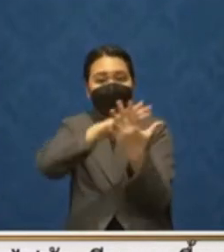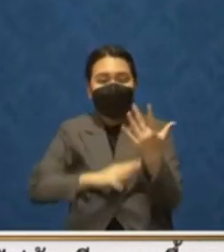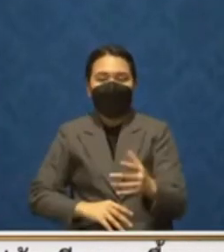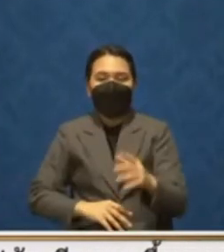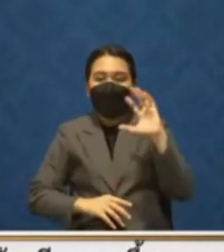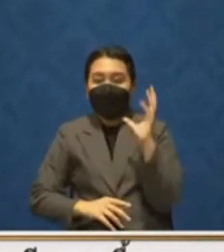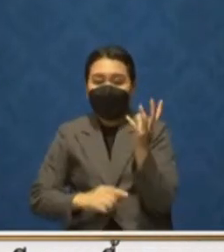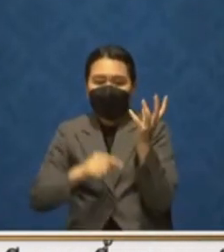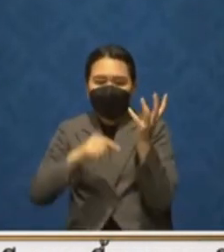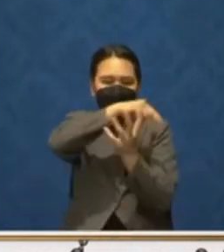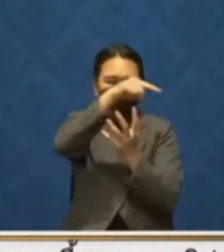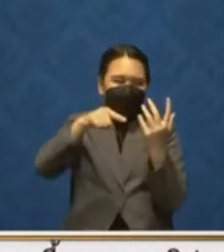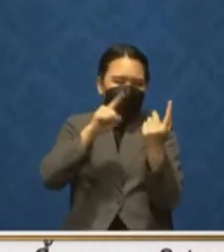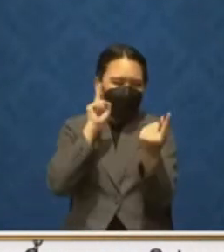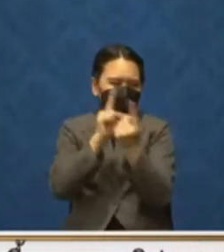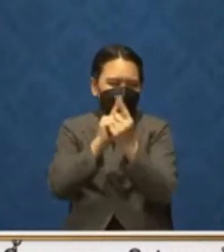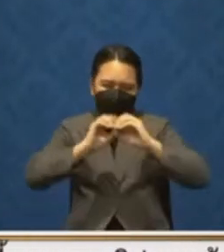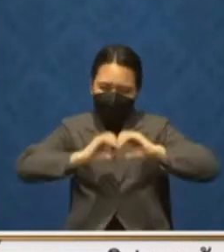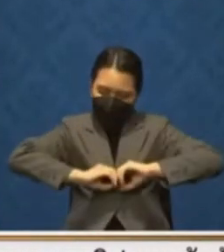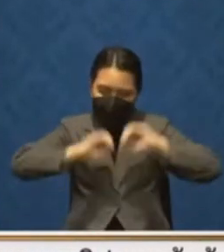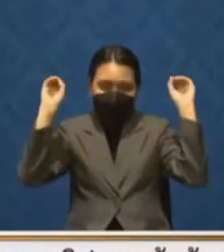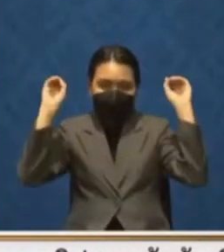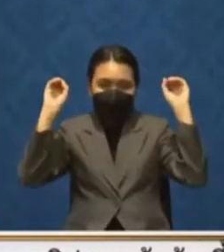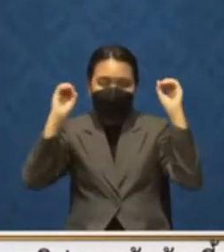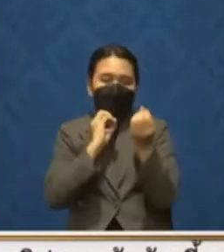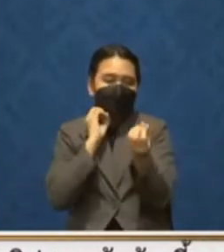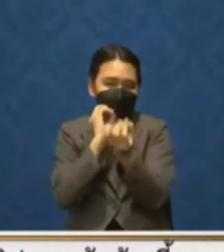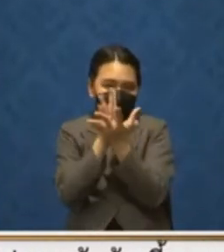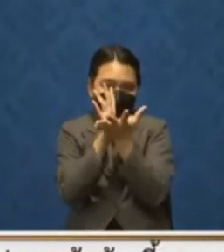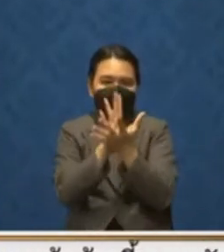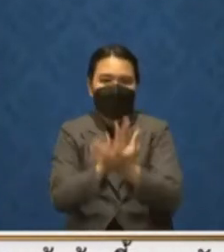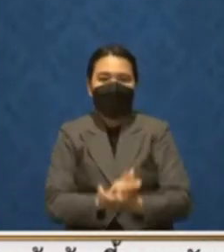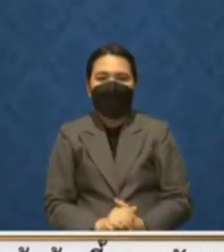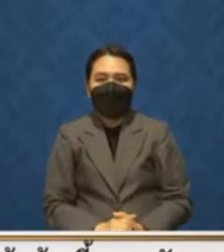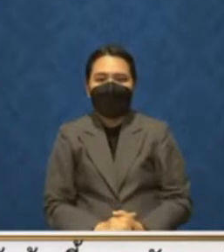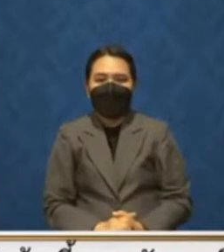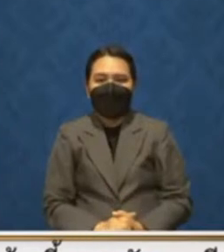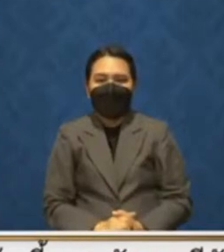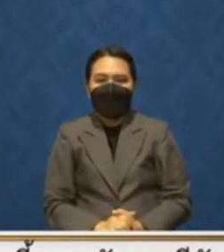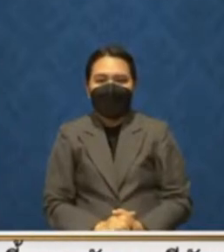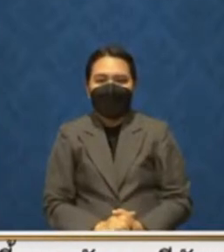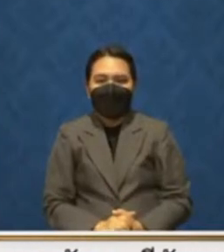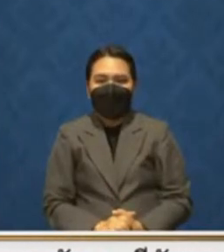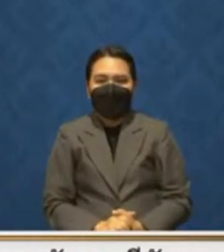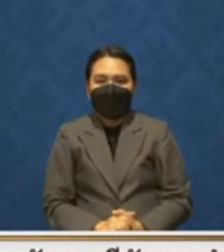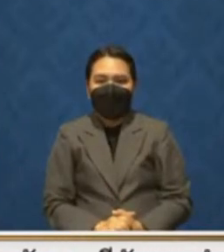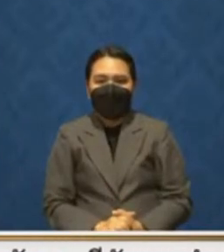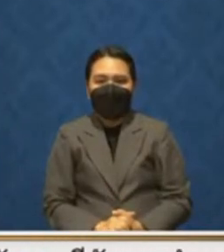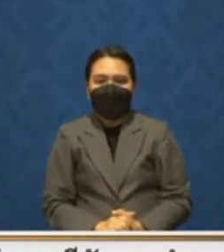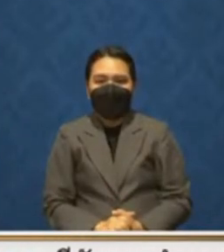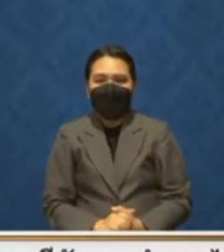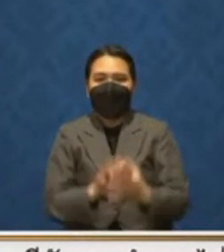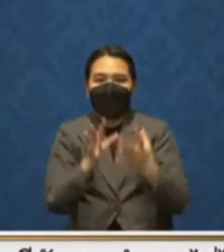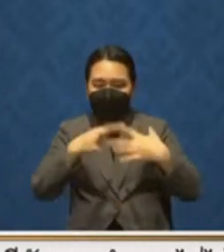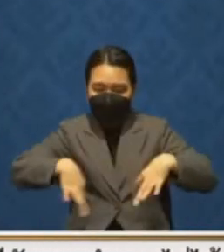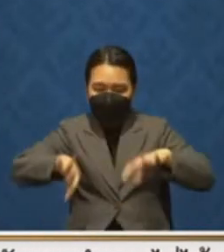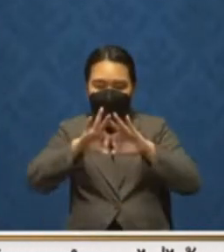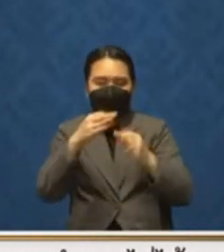ก่อนได้รับผลเราจำเป็นต้องขึ้น